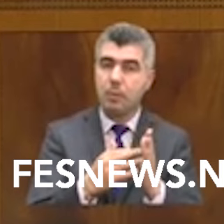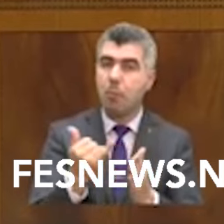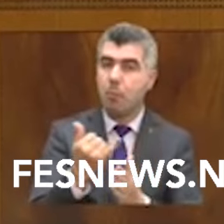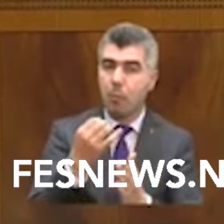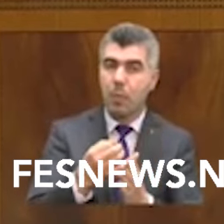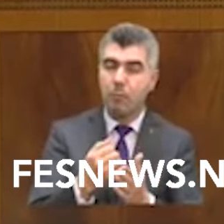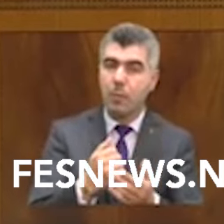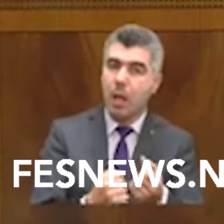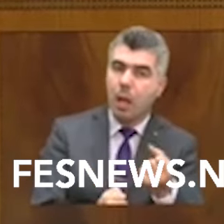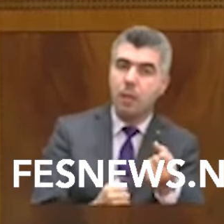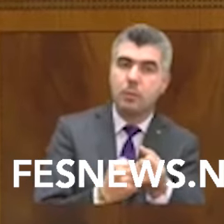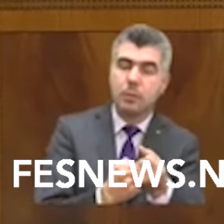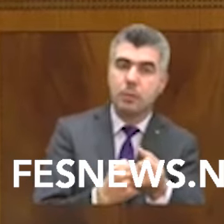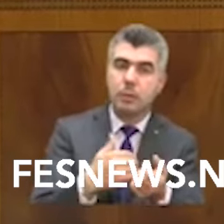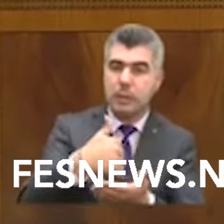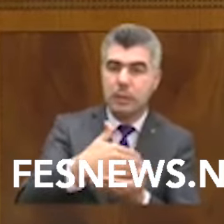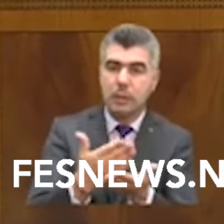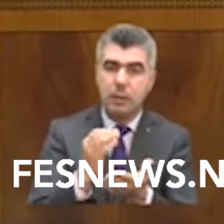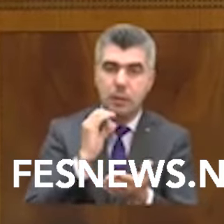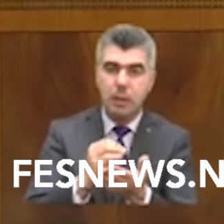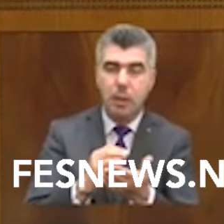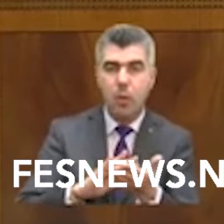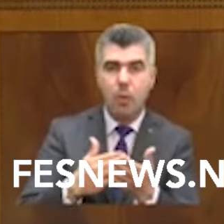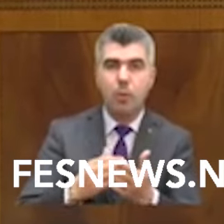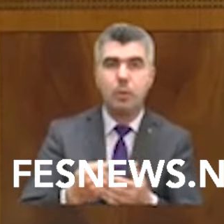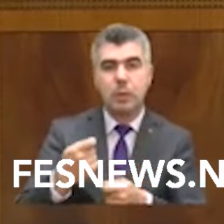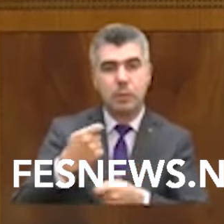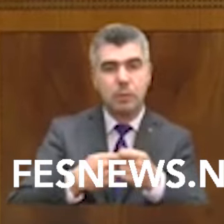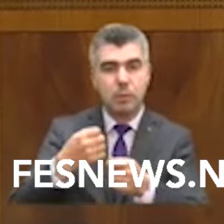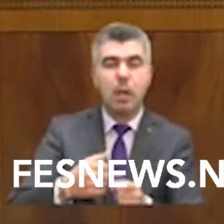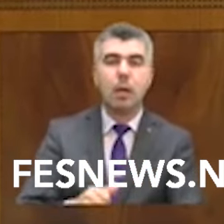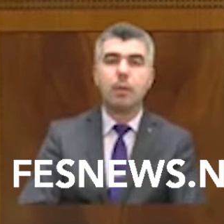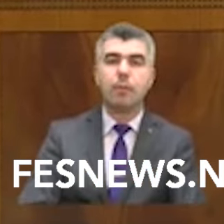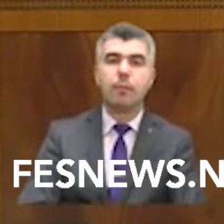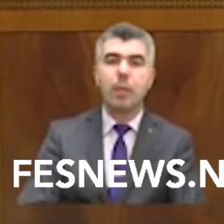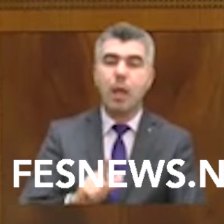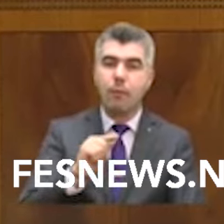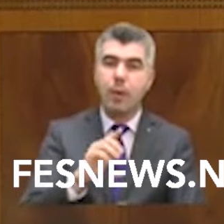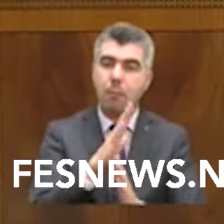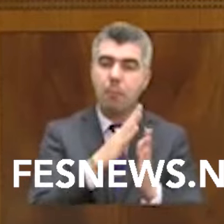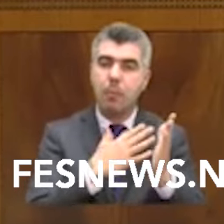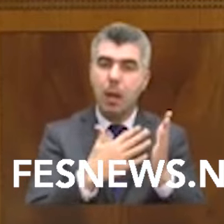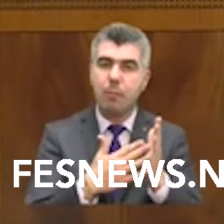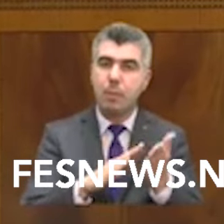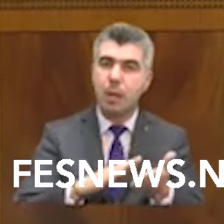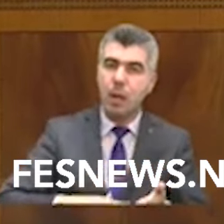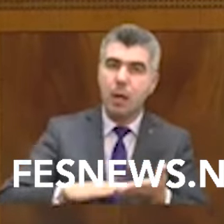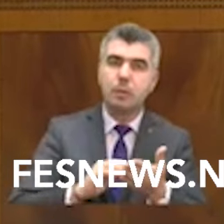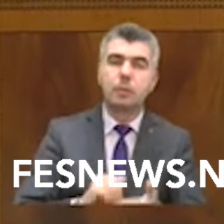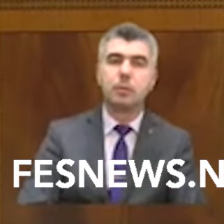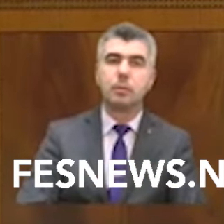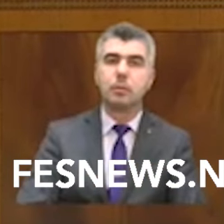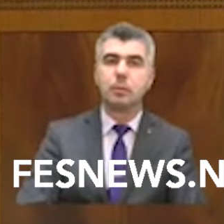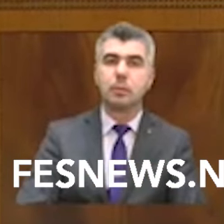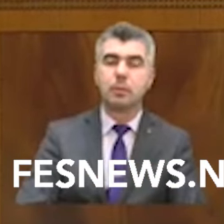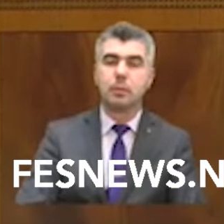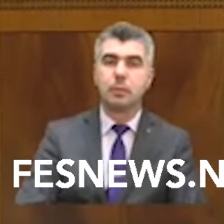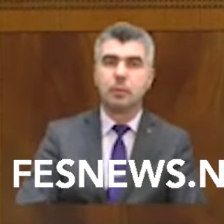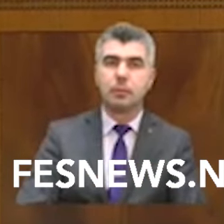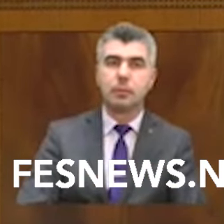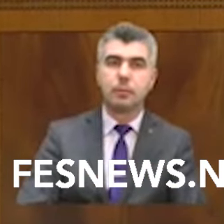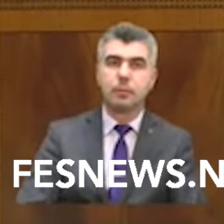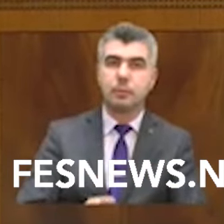كتساعدنا على التوزيع الامثل للانشطه السوسيو اقتصاديه، مخططات كتكون رافعه للتكامل، مخططات تساهم